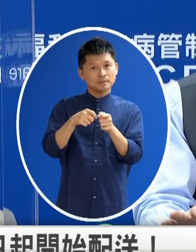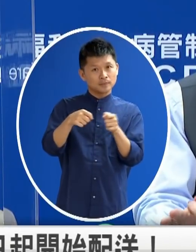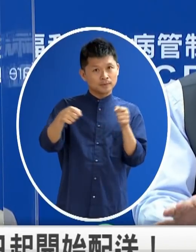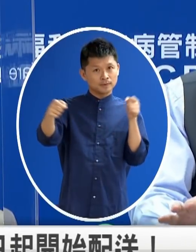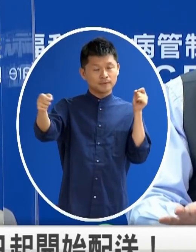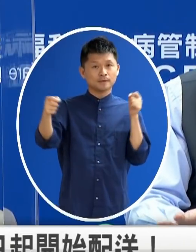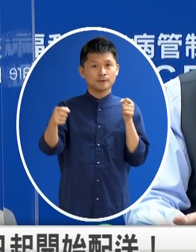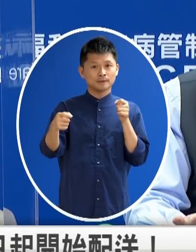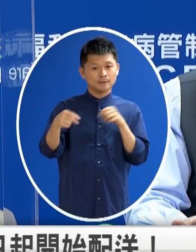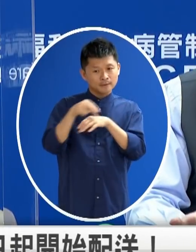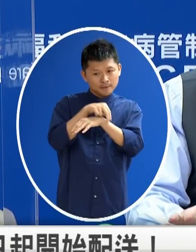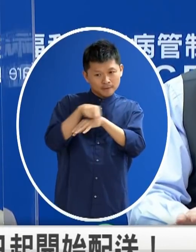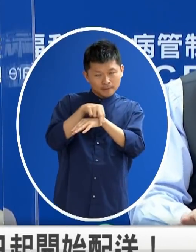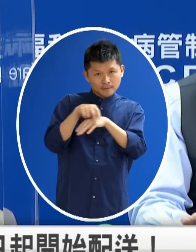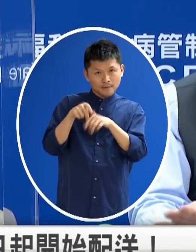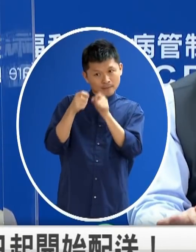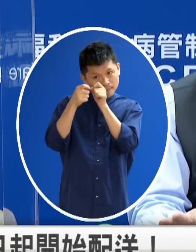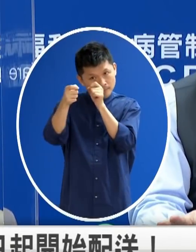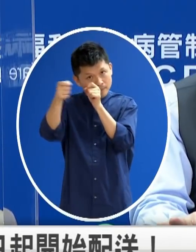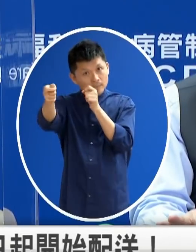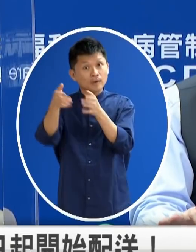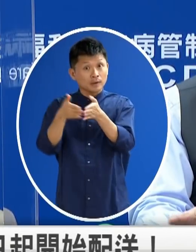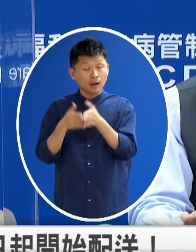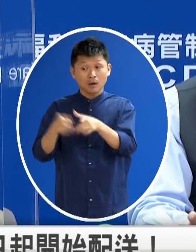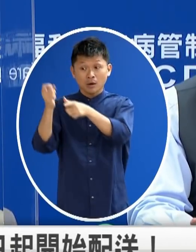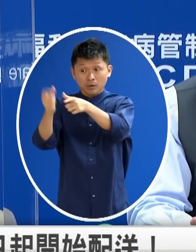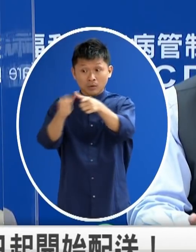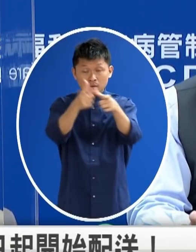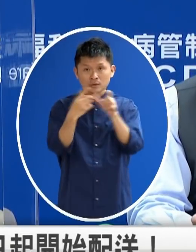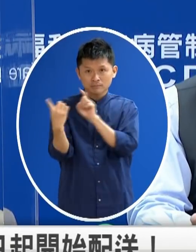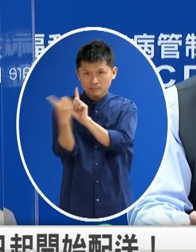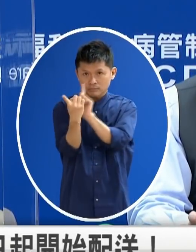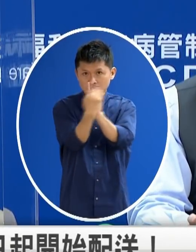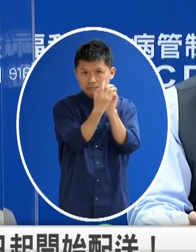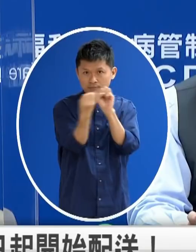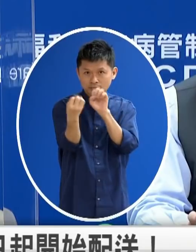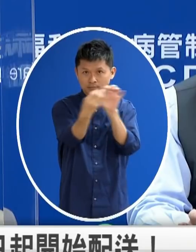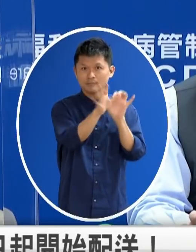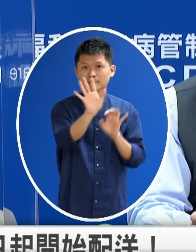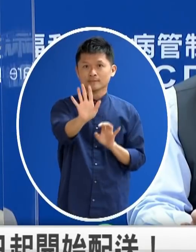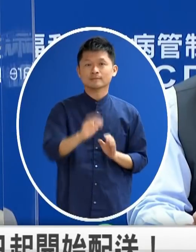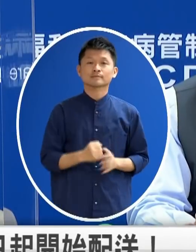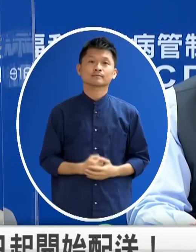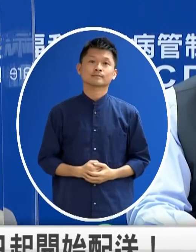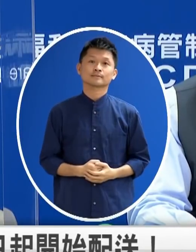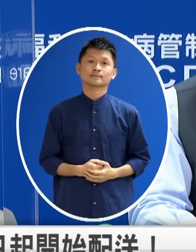都需要做一些规划。不过我们都在跟各公司都开始在谈。